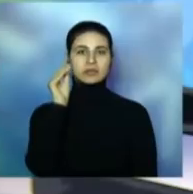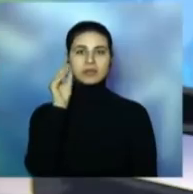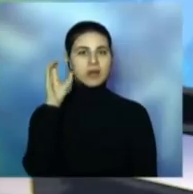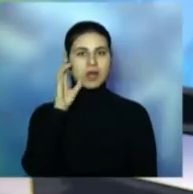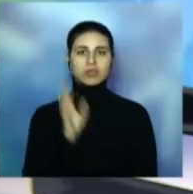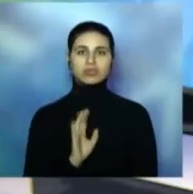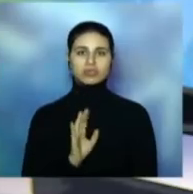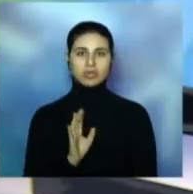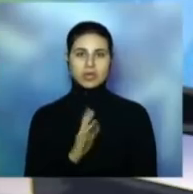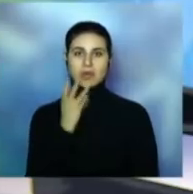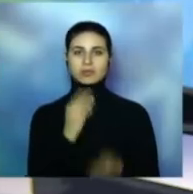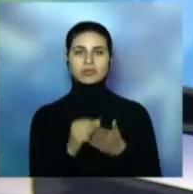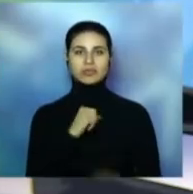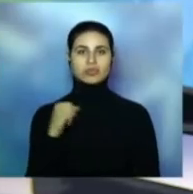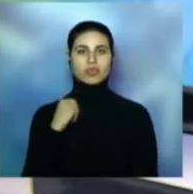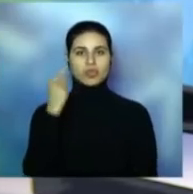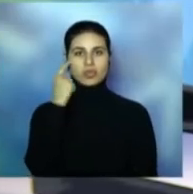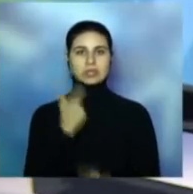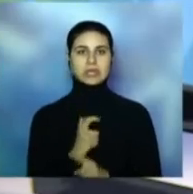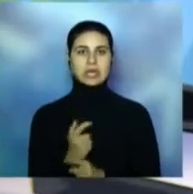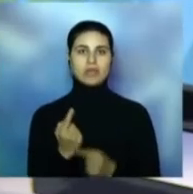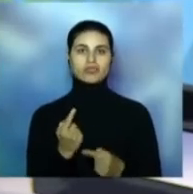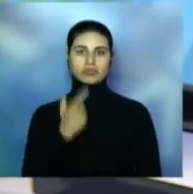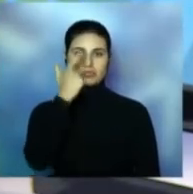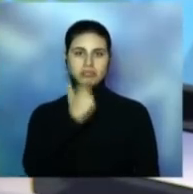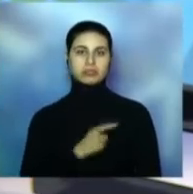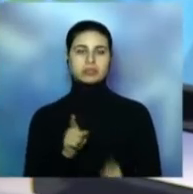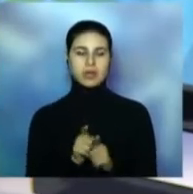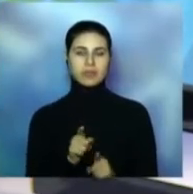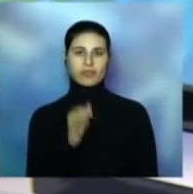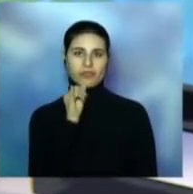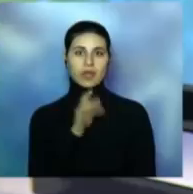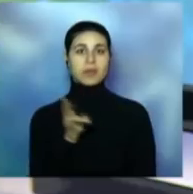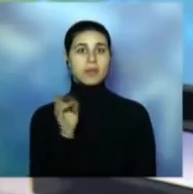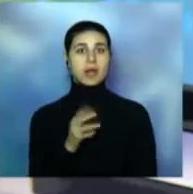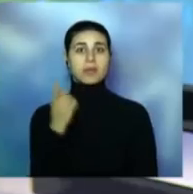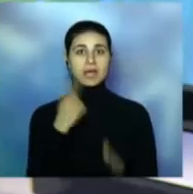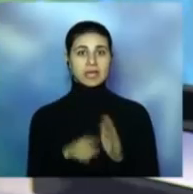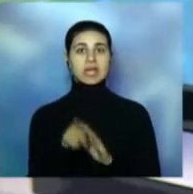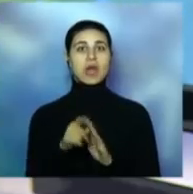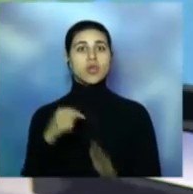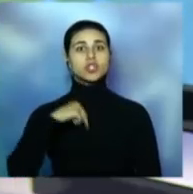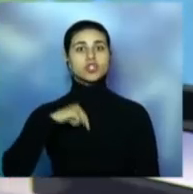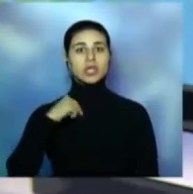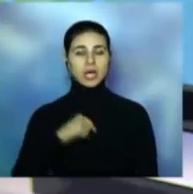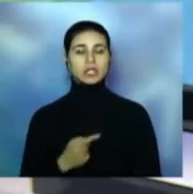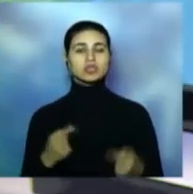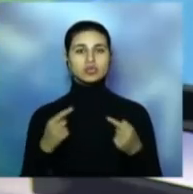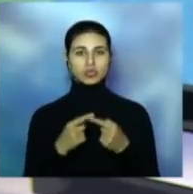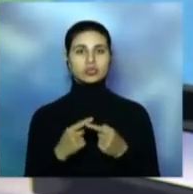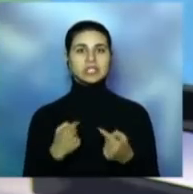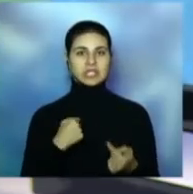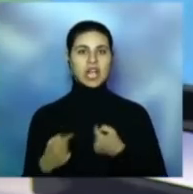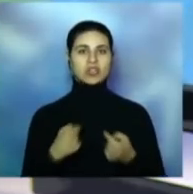აზრს, უჭირავს თავი ისე თითქოს ძალიან დიდი წარმოდგენისა საკუთარ თავზე, მაგრამ რეალურად შინაგანად ზუსტად ისევე